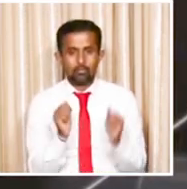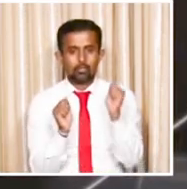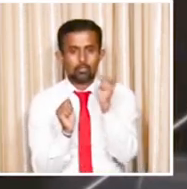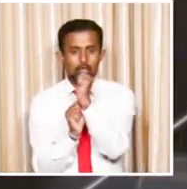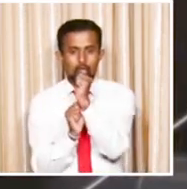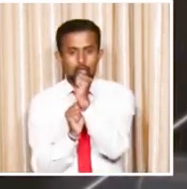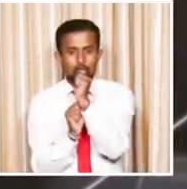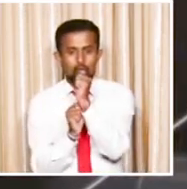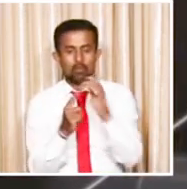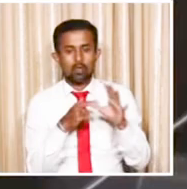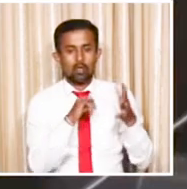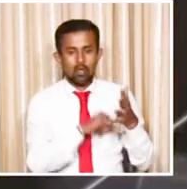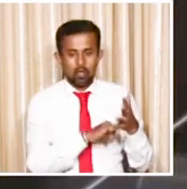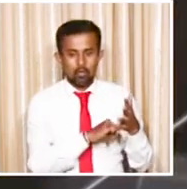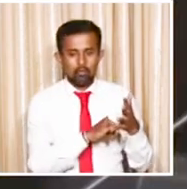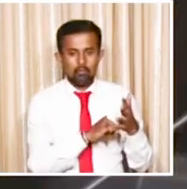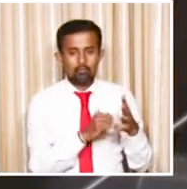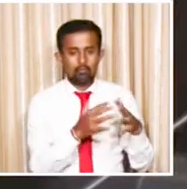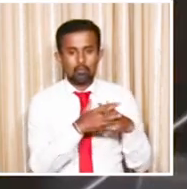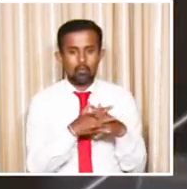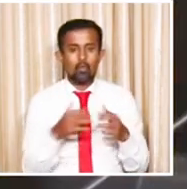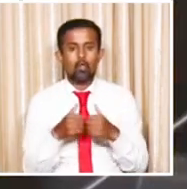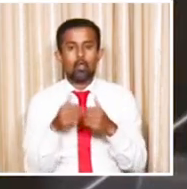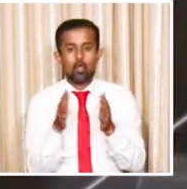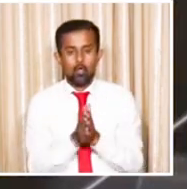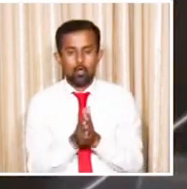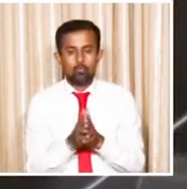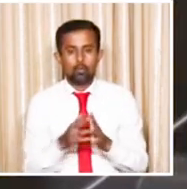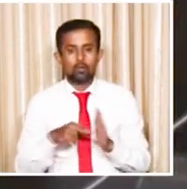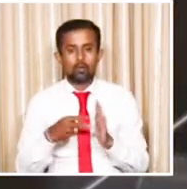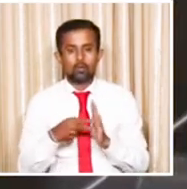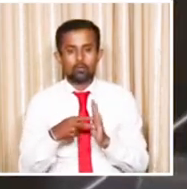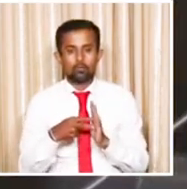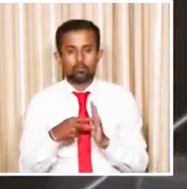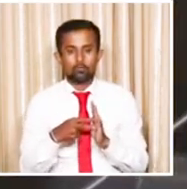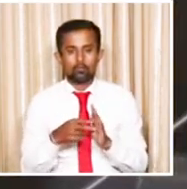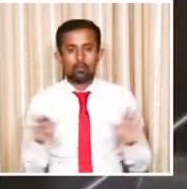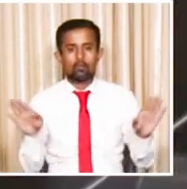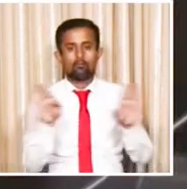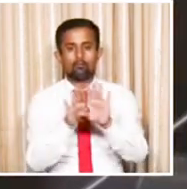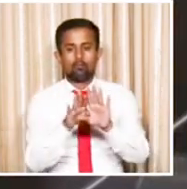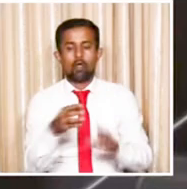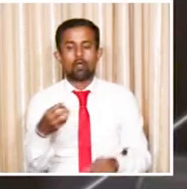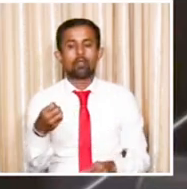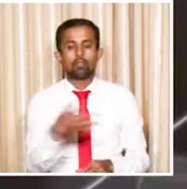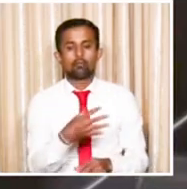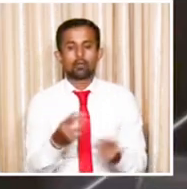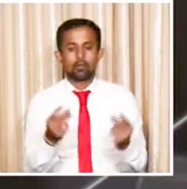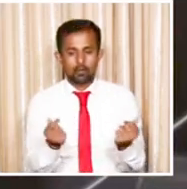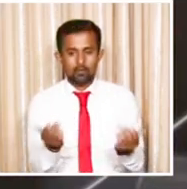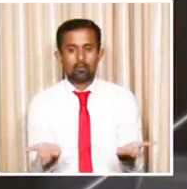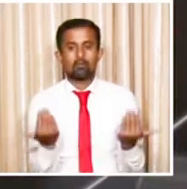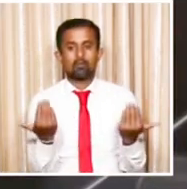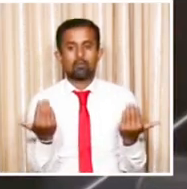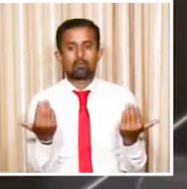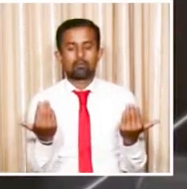සමෘද්ධියත් අස්වැසුමත් මේ සියලු ව්‍යාපෘති වහලදාන දවසක් ඉක්මනින් උදා වේවා